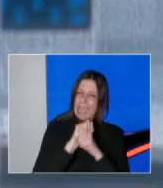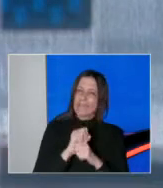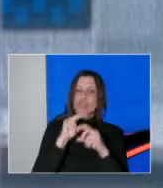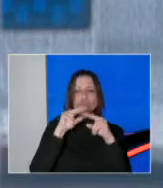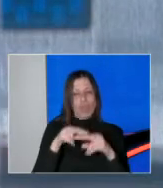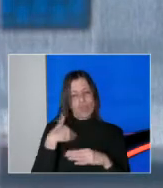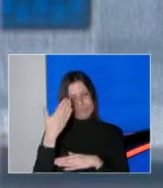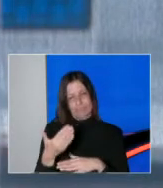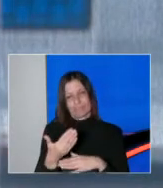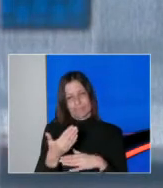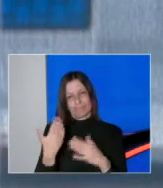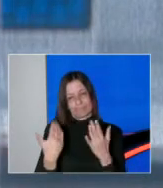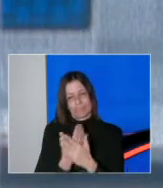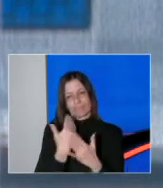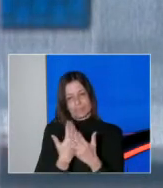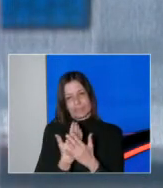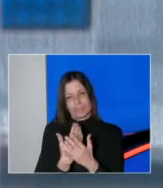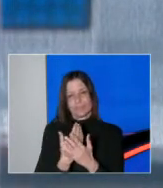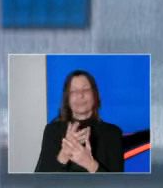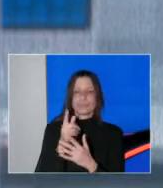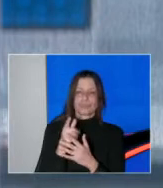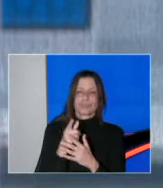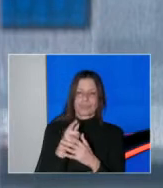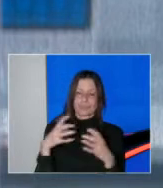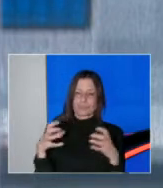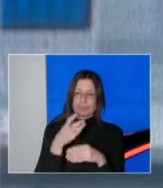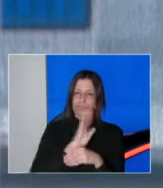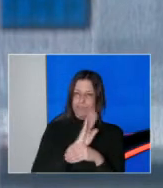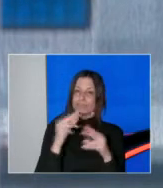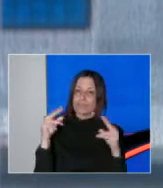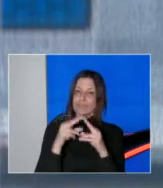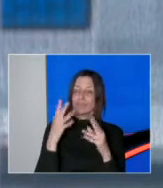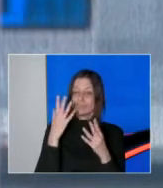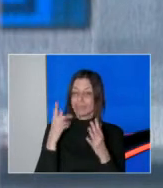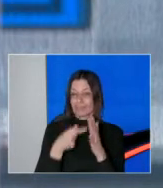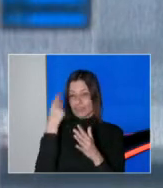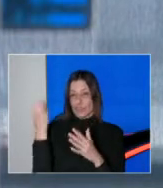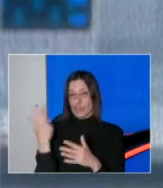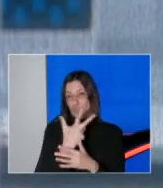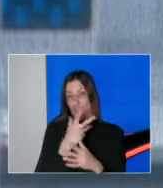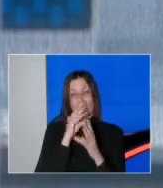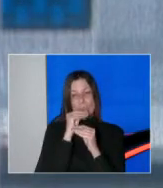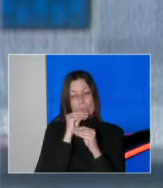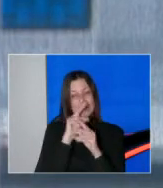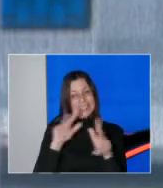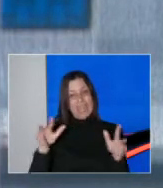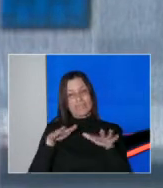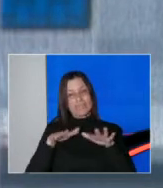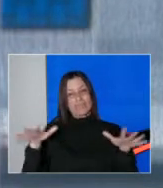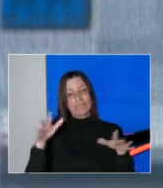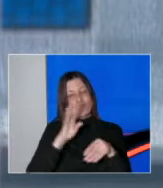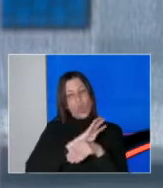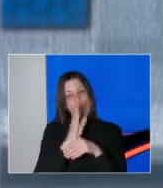אחרי המהדורה. כאמור, קבינט הקורונה התכנס היום לראשונה, זה 3 שבועות לדיון במצב התפשטות הקורונה